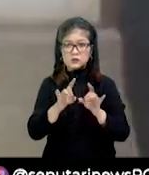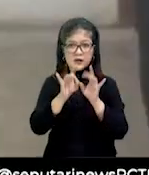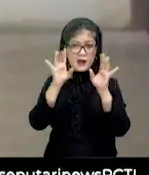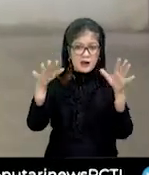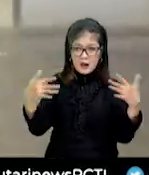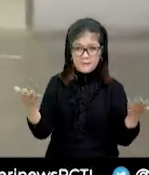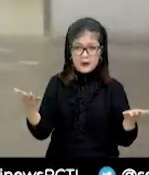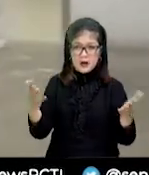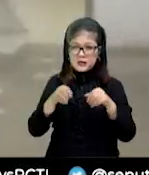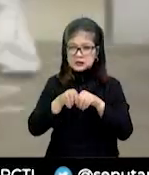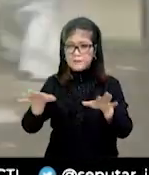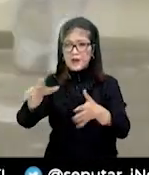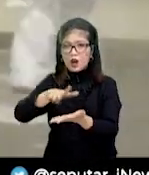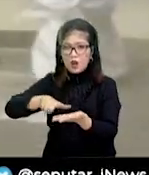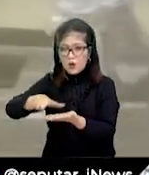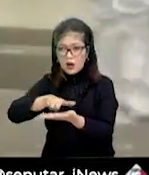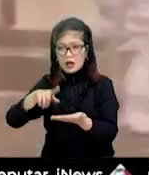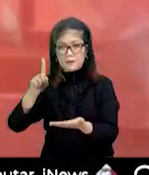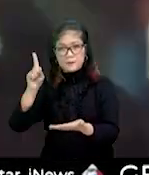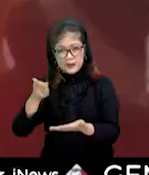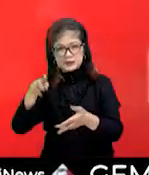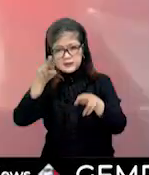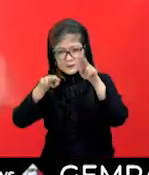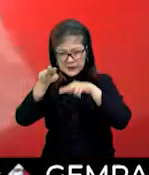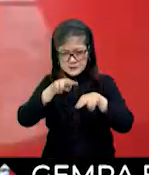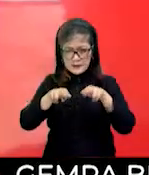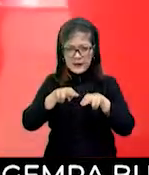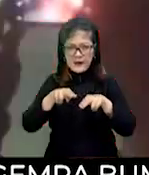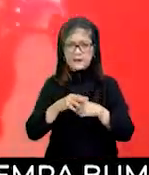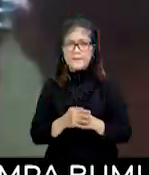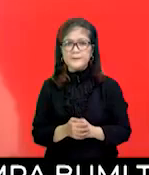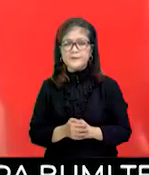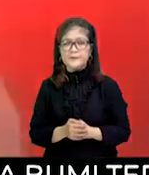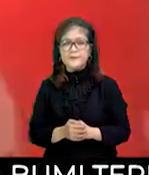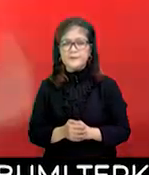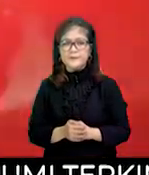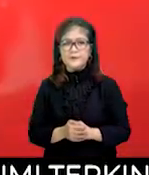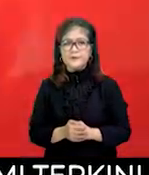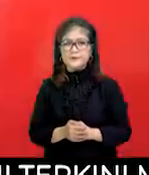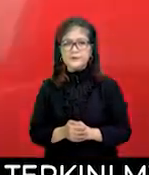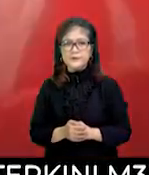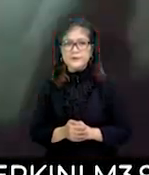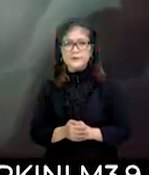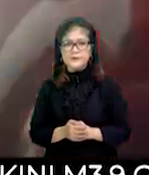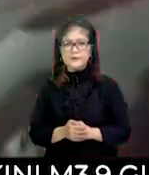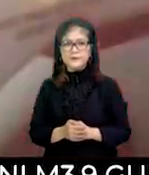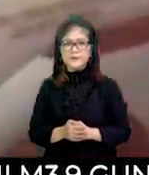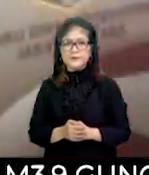lokal ini dapat terjadi. Dari Jakarta, Tim Liputan iNews melaporkan.